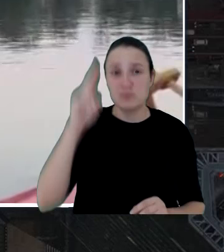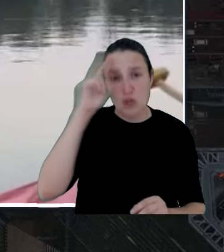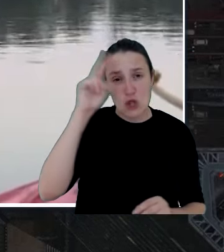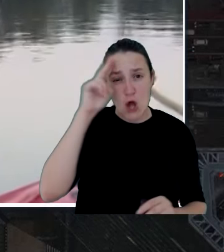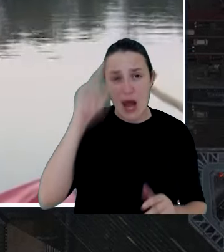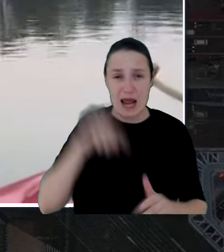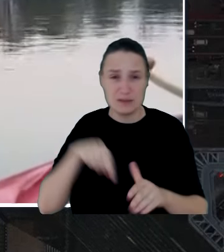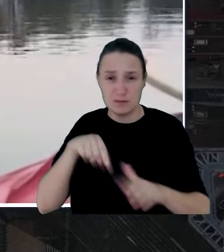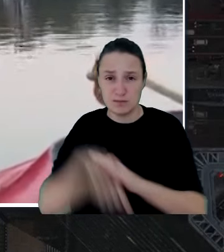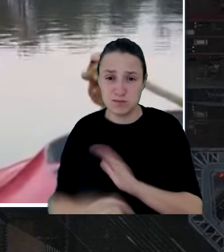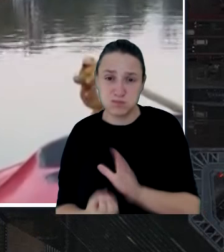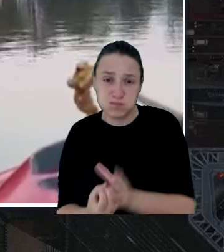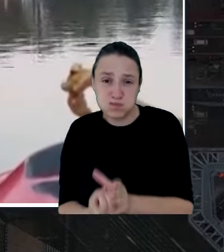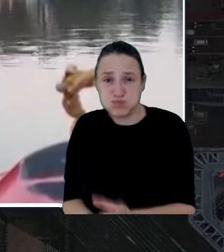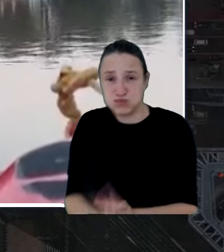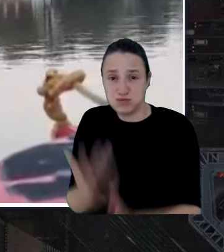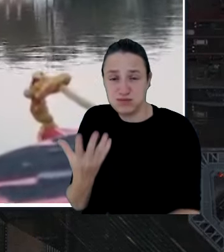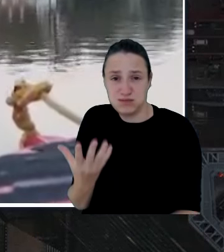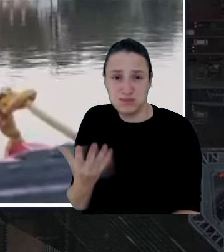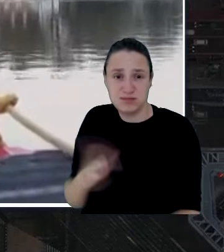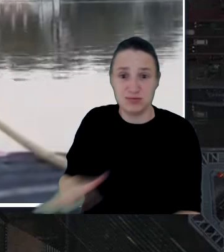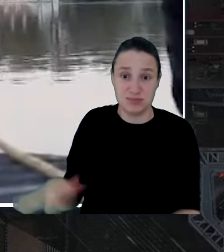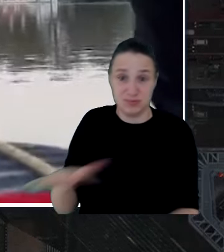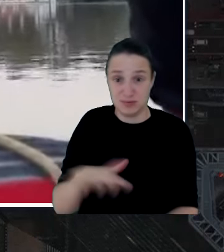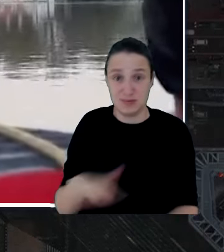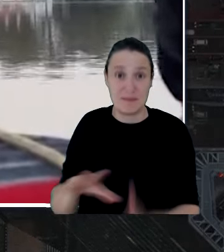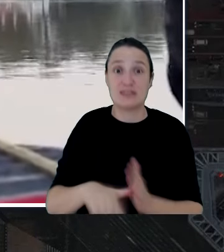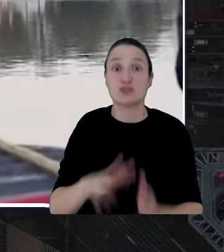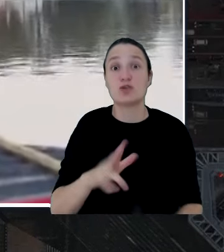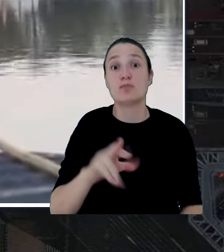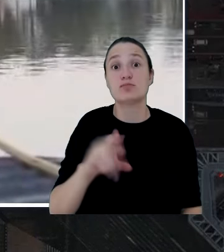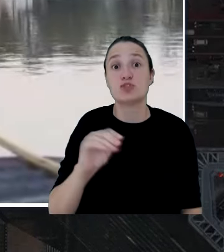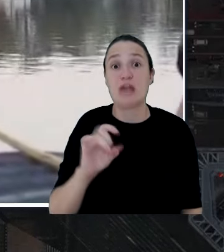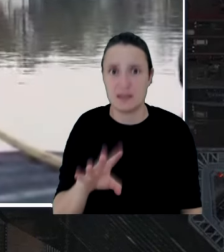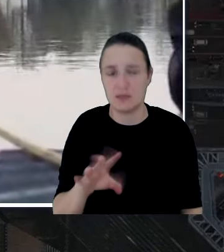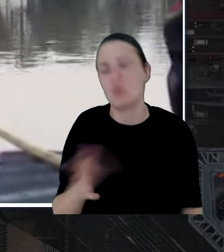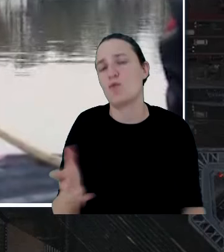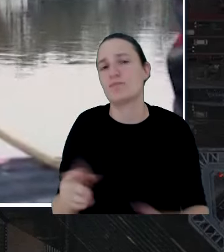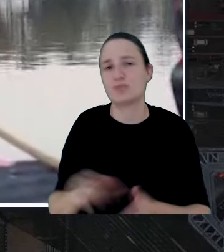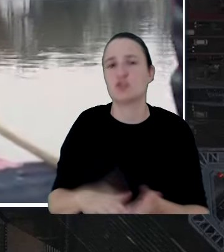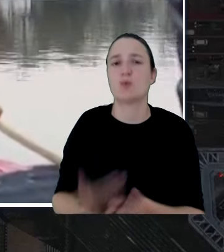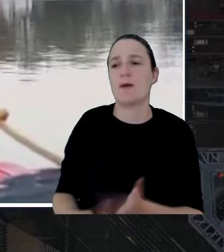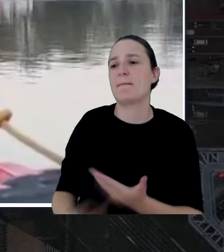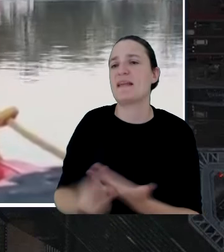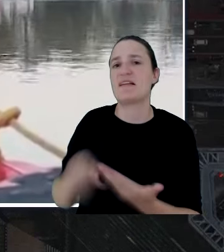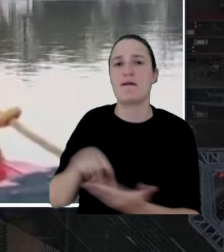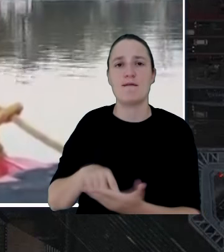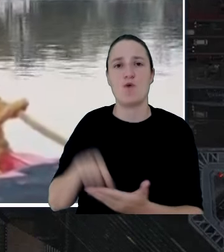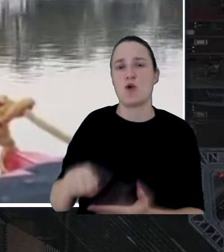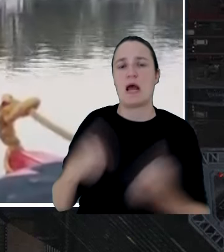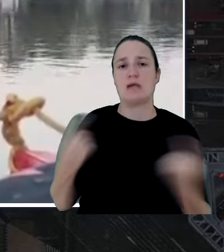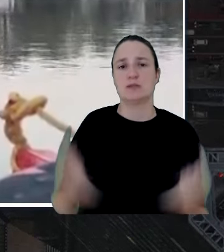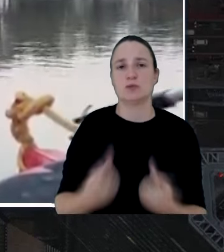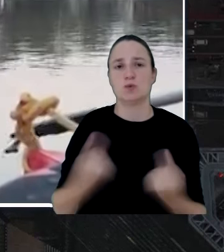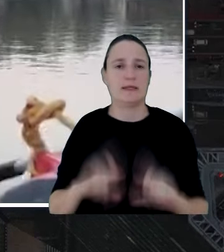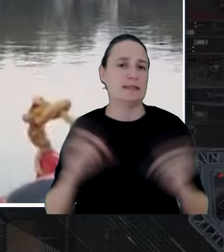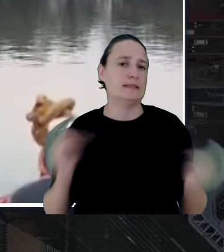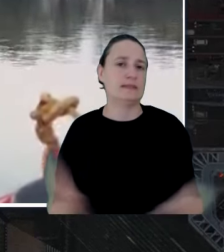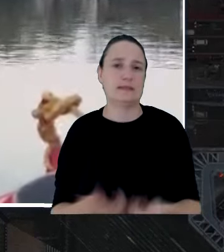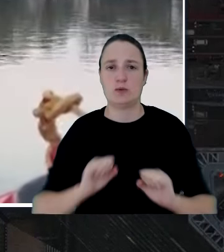właśnie w brzegu, jak najbardziej, myślę, obrazuje stan innych